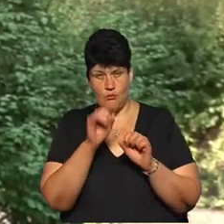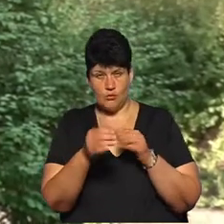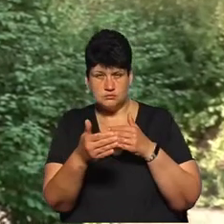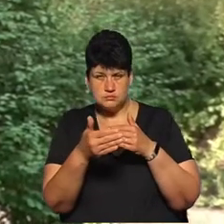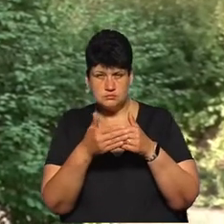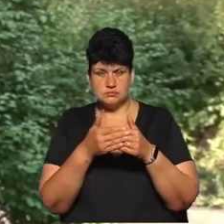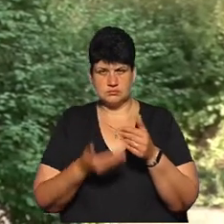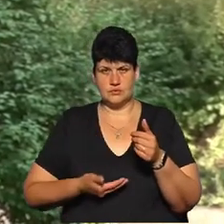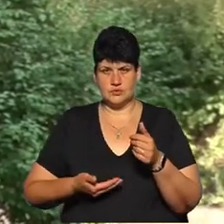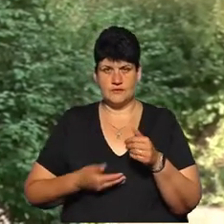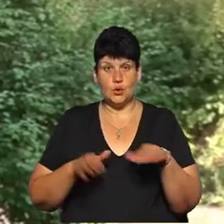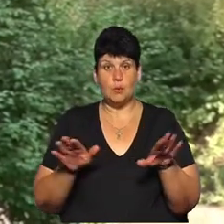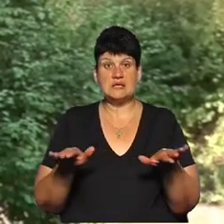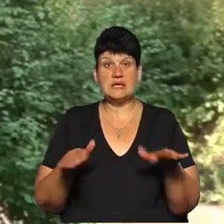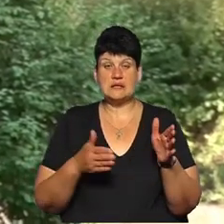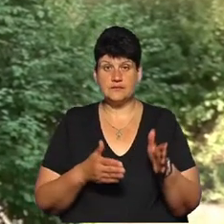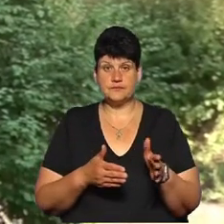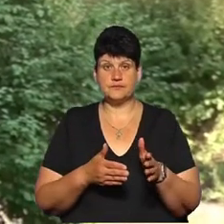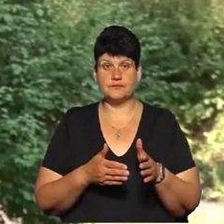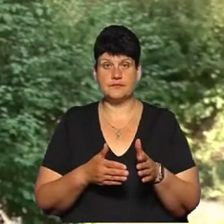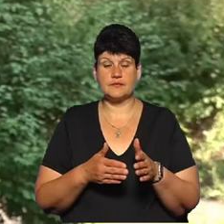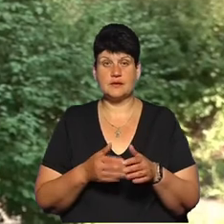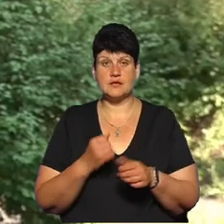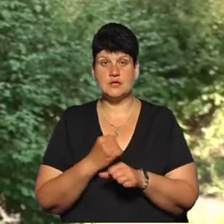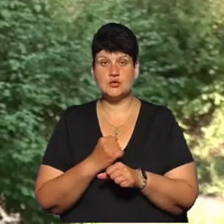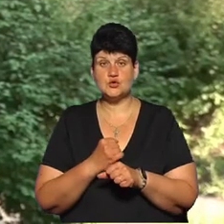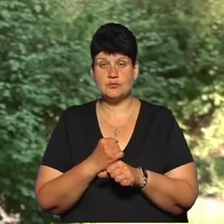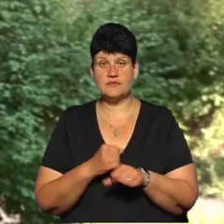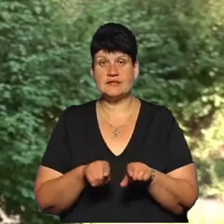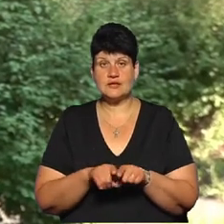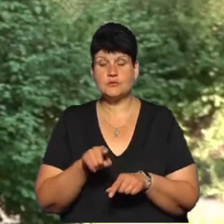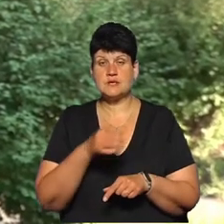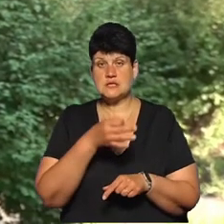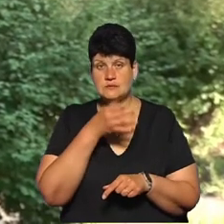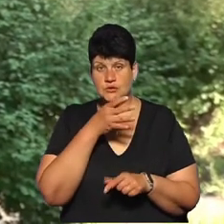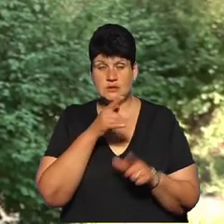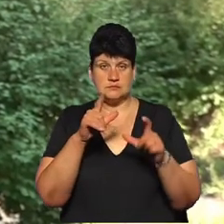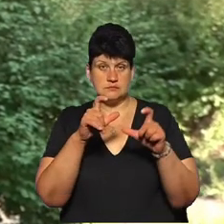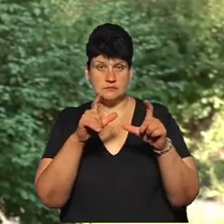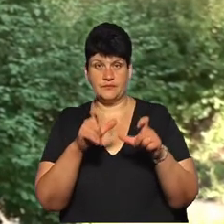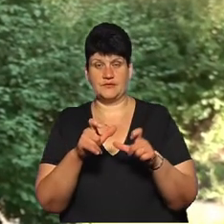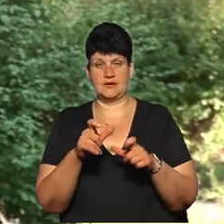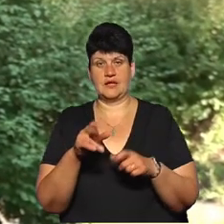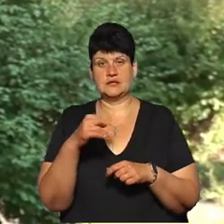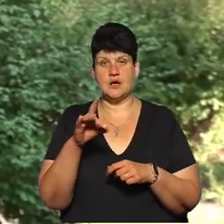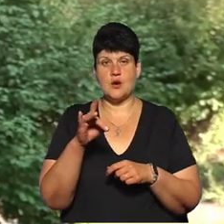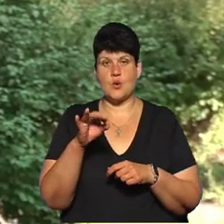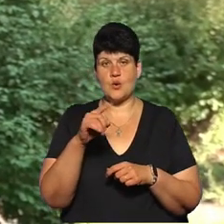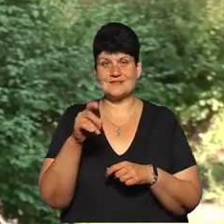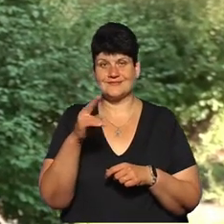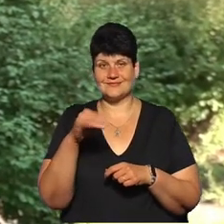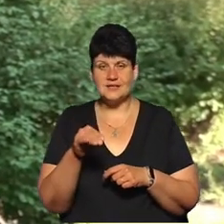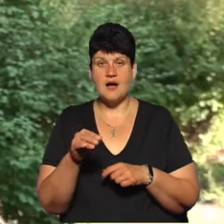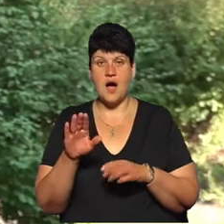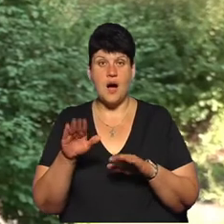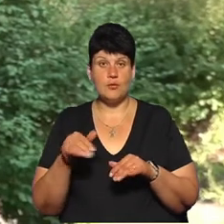саме до птахів. І зробив кілька знімків, які мені сподобалися. Це був знімок дрозда чикотня насамперед. А потім я